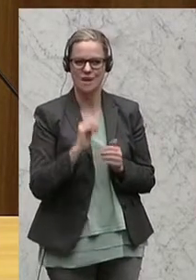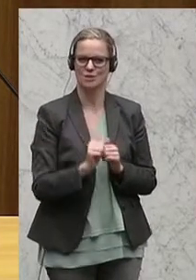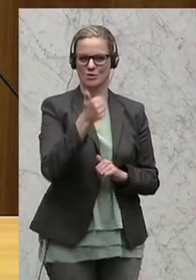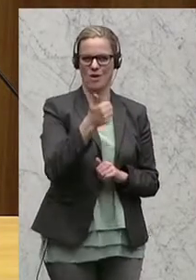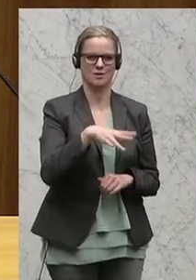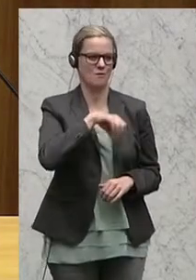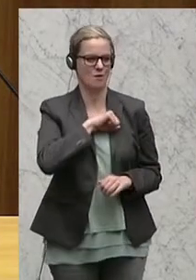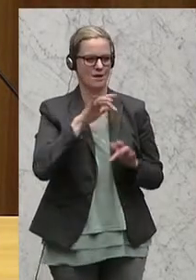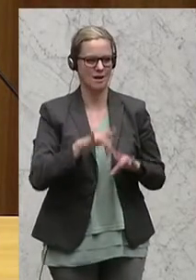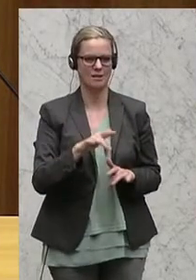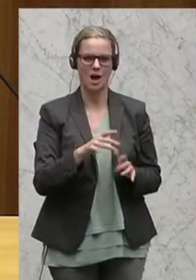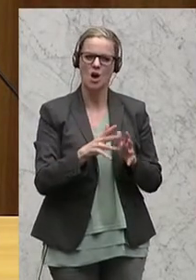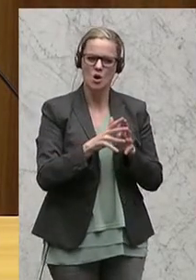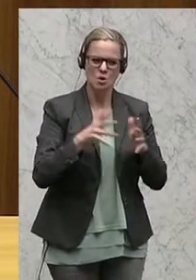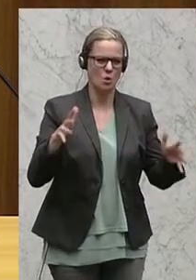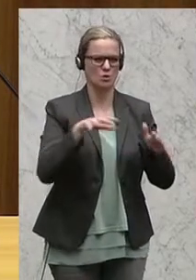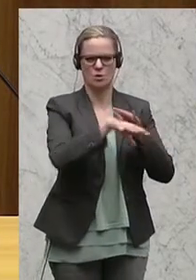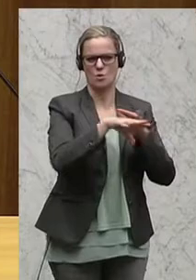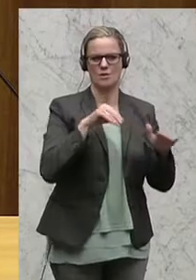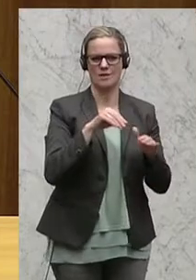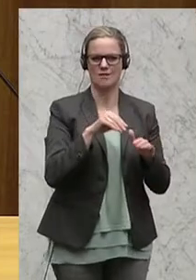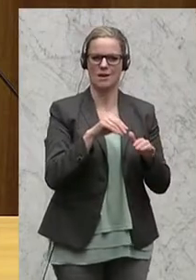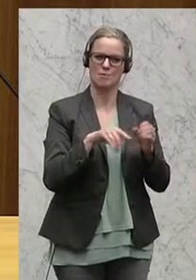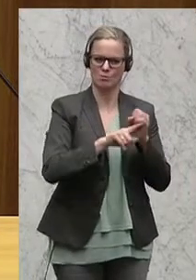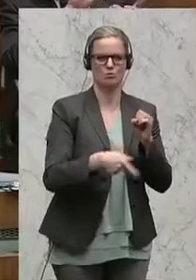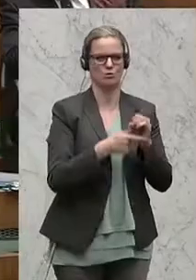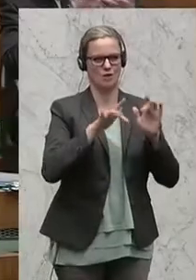Konzerne, sage ich einmal, die eben diese entsprechenden Mittel haben.